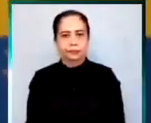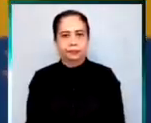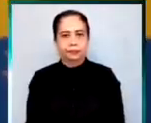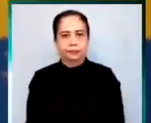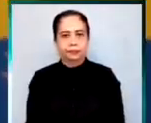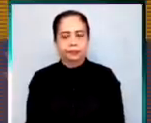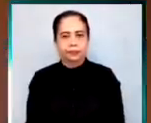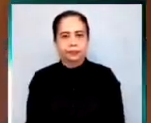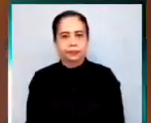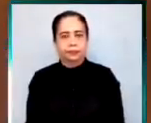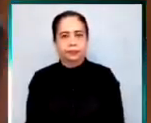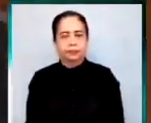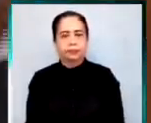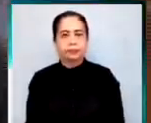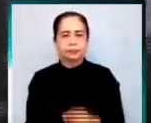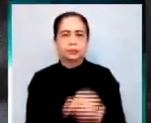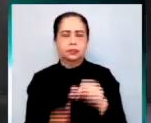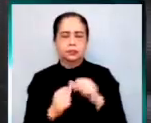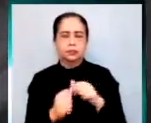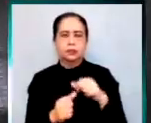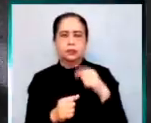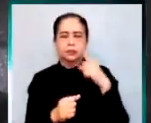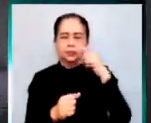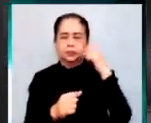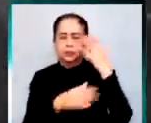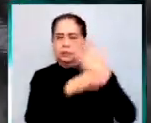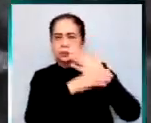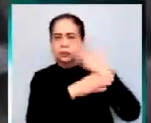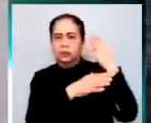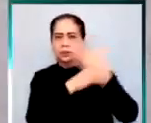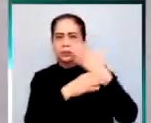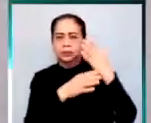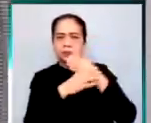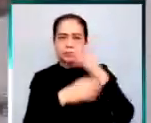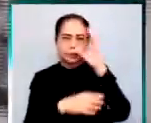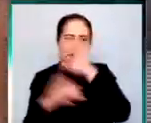Isang di natatapos na bangungot ang walang tigil na paghahanap.